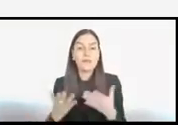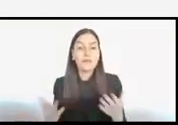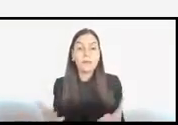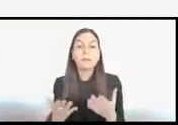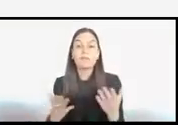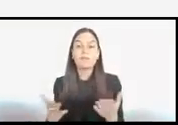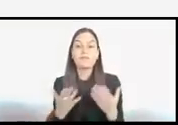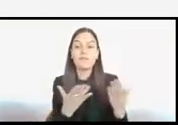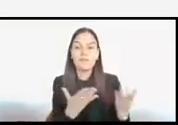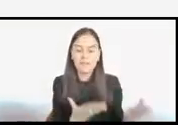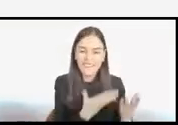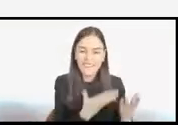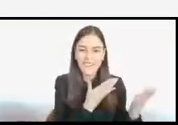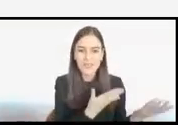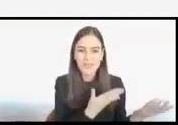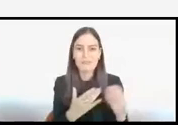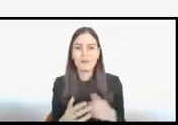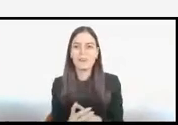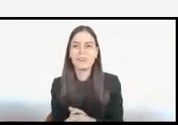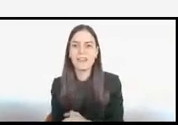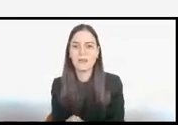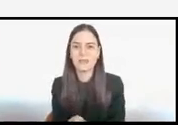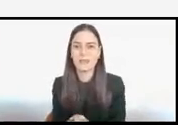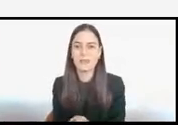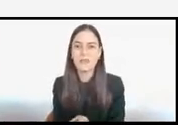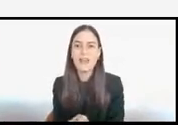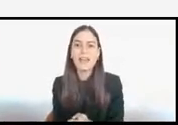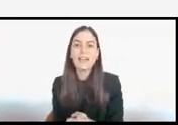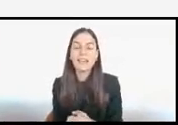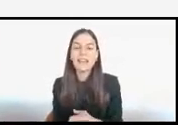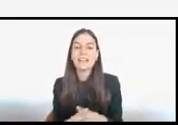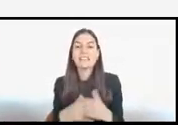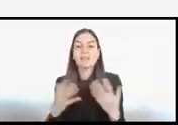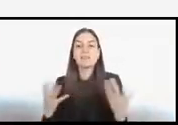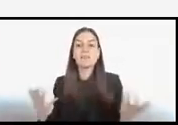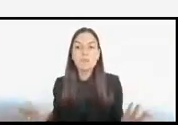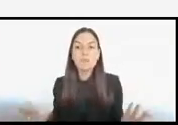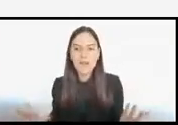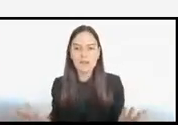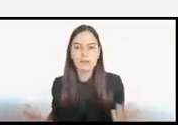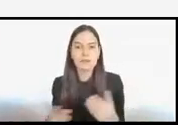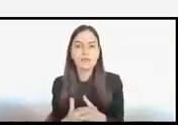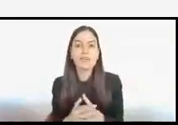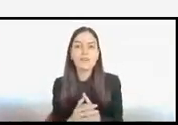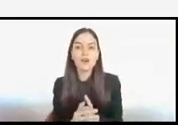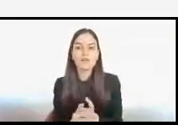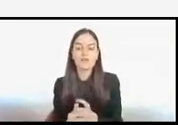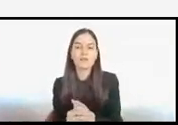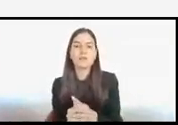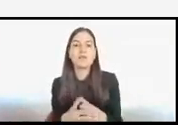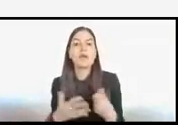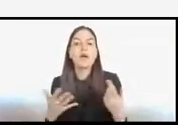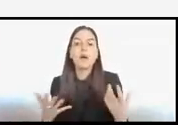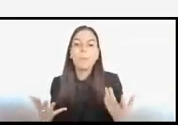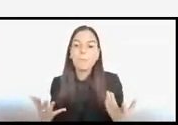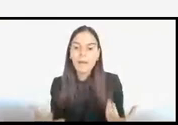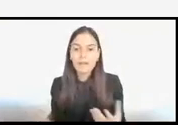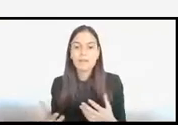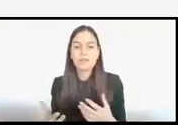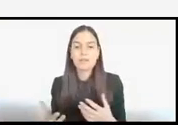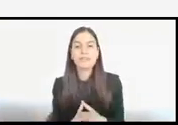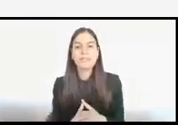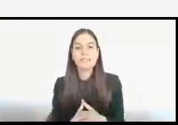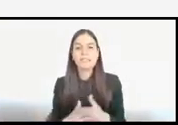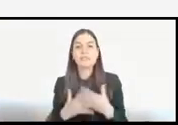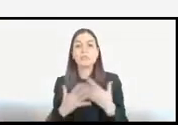des meubles et non plus vide comme la location nue. Et là, c'est beaucoup plus large puisque dès lors que je ne suis pas